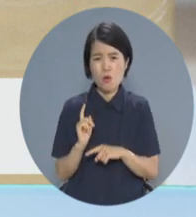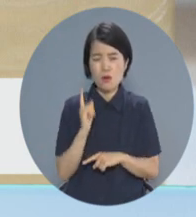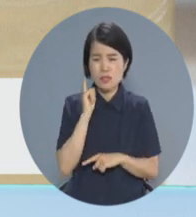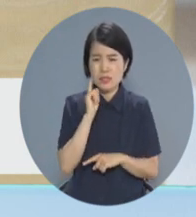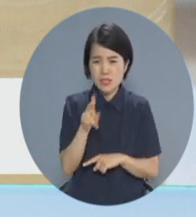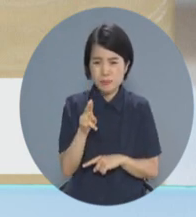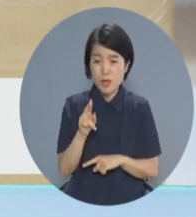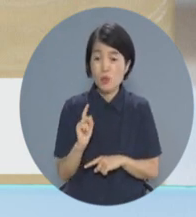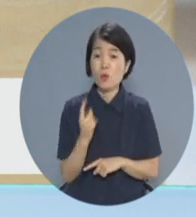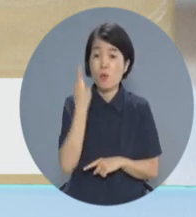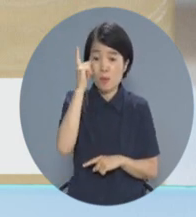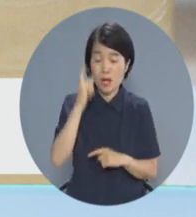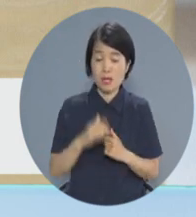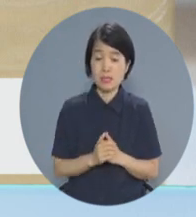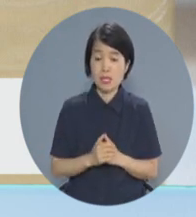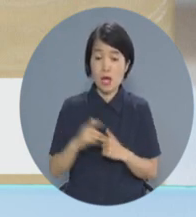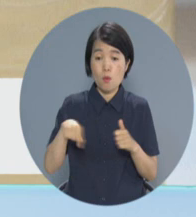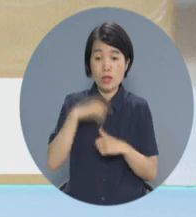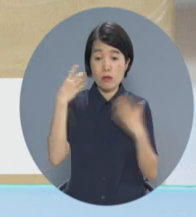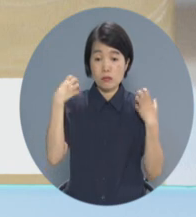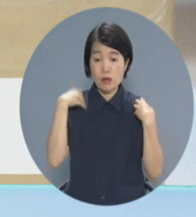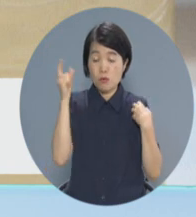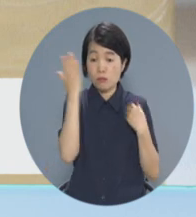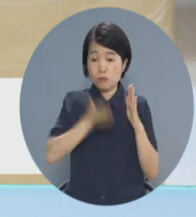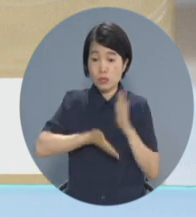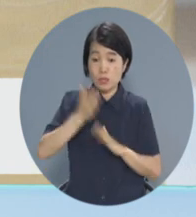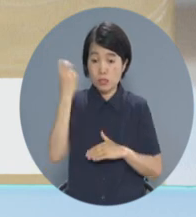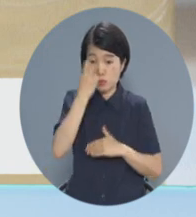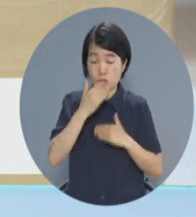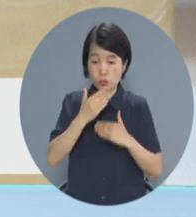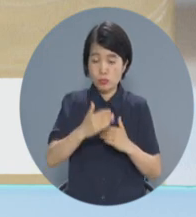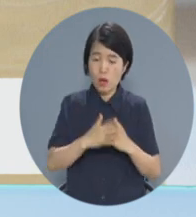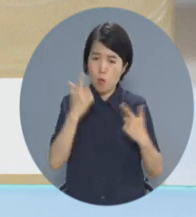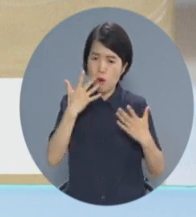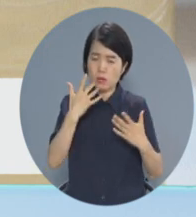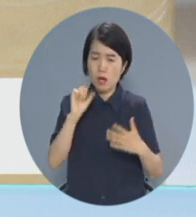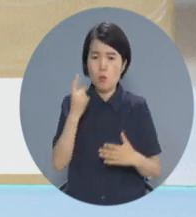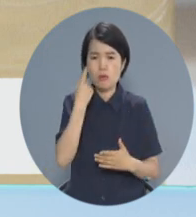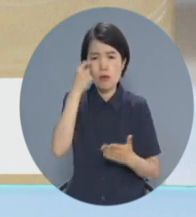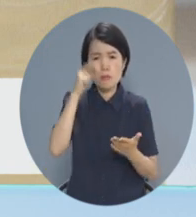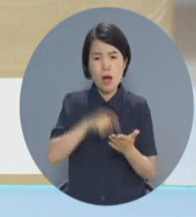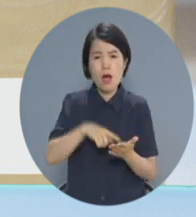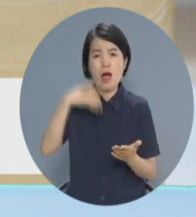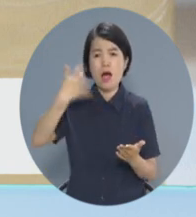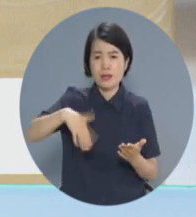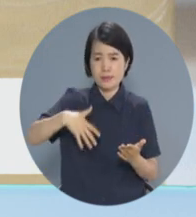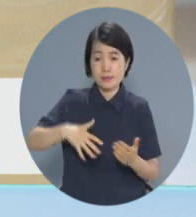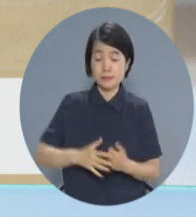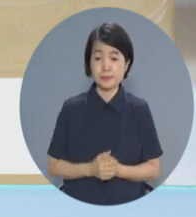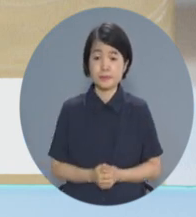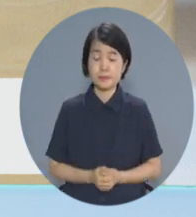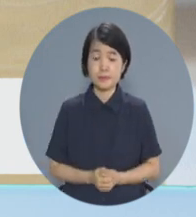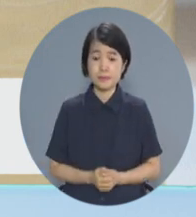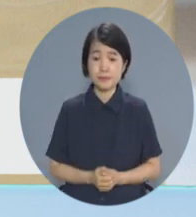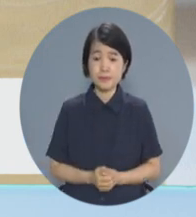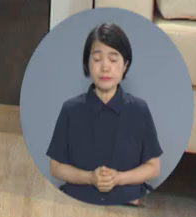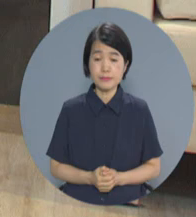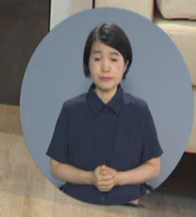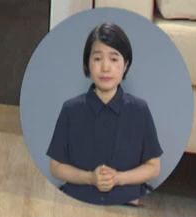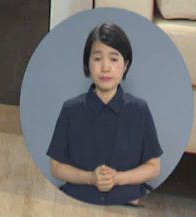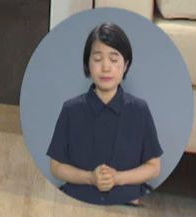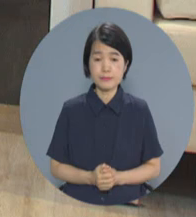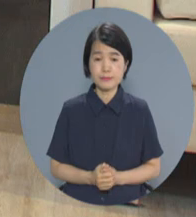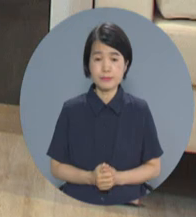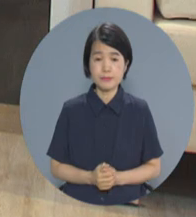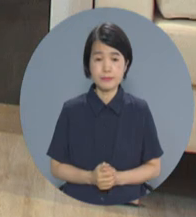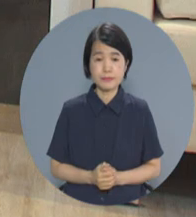나왔습니다. 환경청과 여수시가 조사하고 있지만 아직 정확한 원인은 밝혀지지 않고 있습니다. 강서윤 기자입니다.